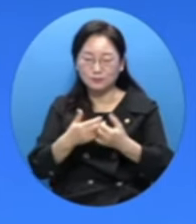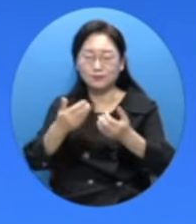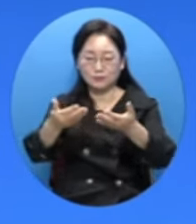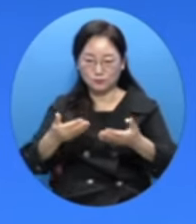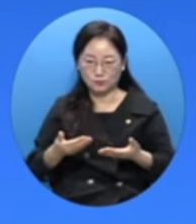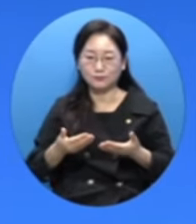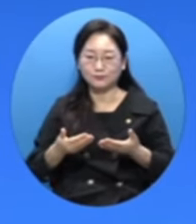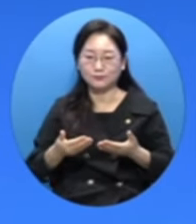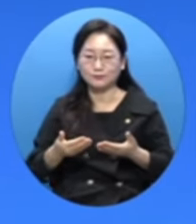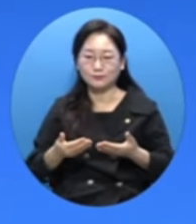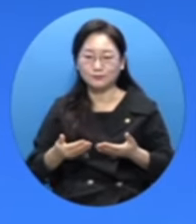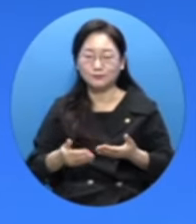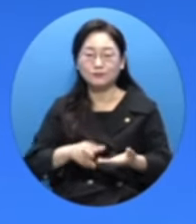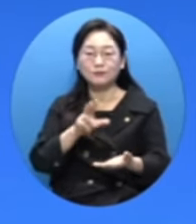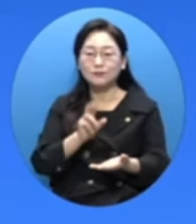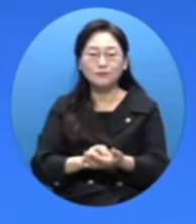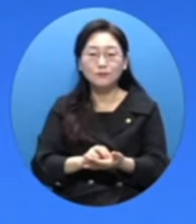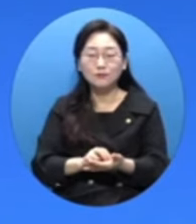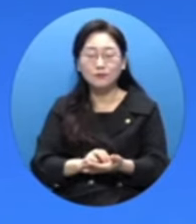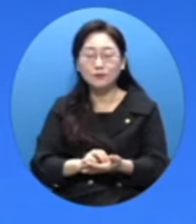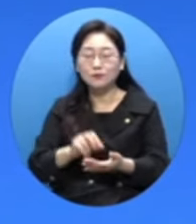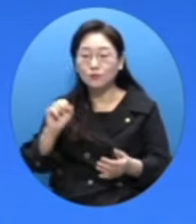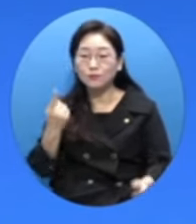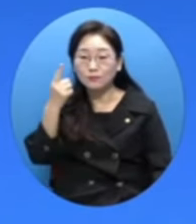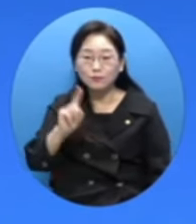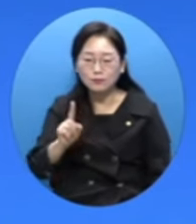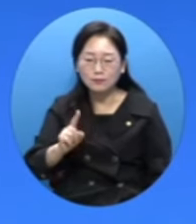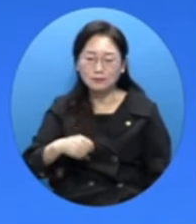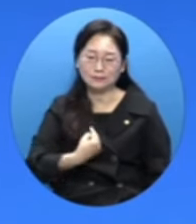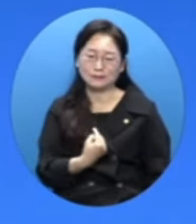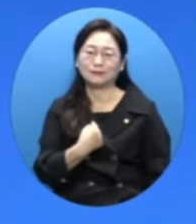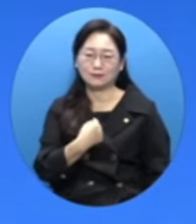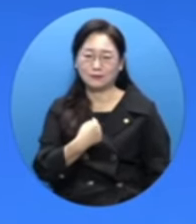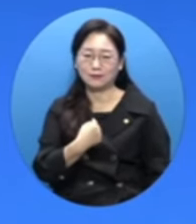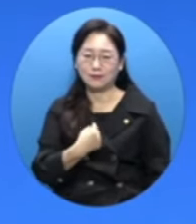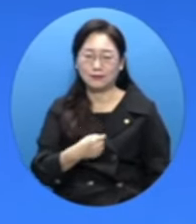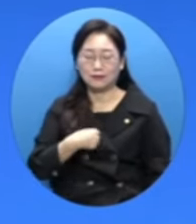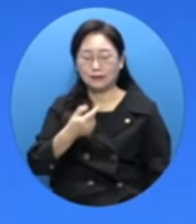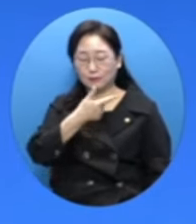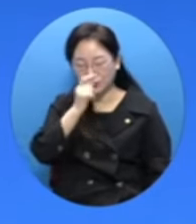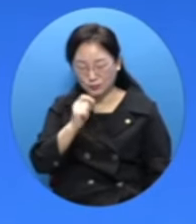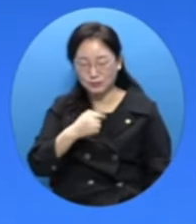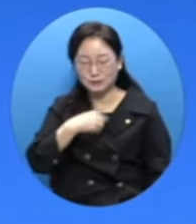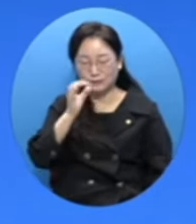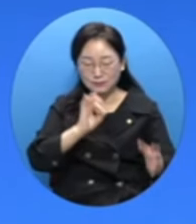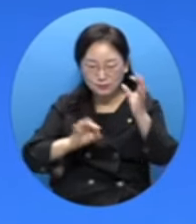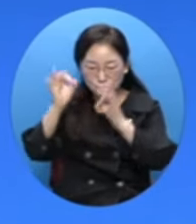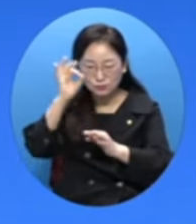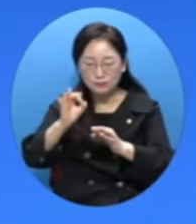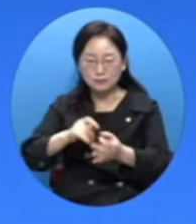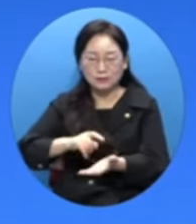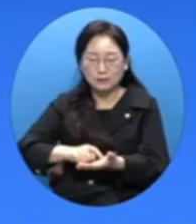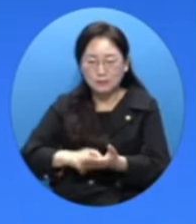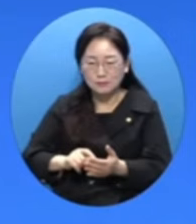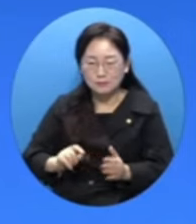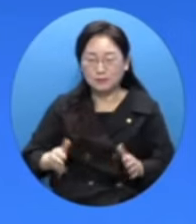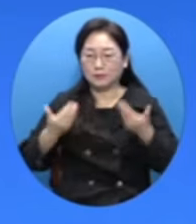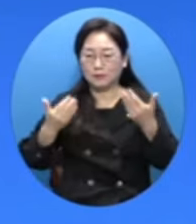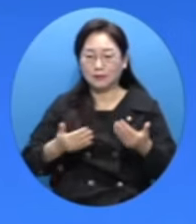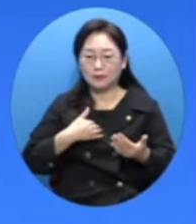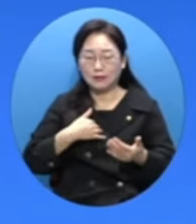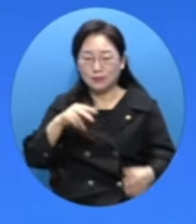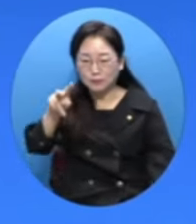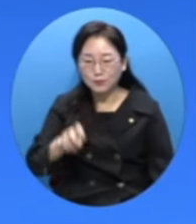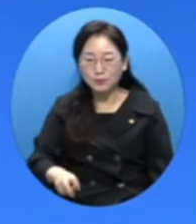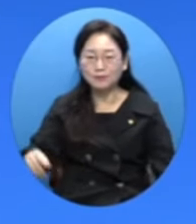것입니다. 문제 모든 문제 원인이 나에게 있습니다. 내가 부족하고 내가 실수하고 내가 급하고 내가 미워하고